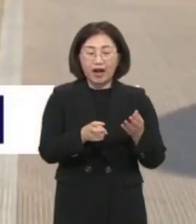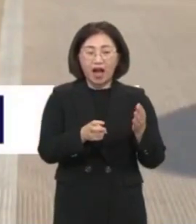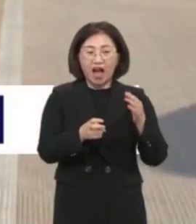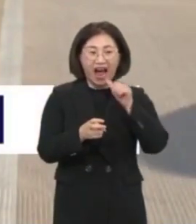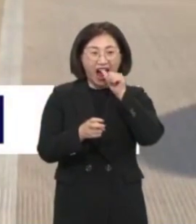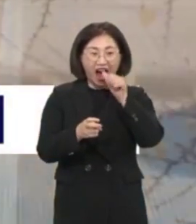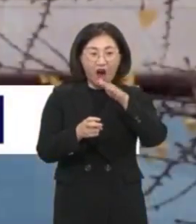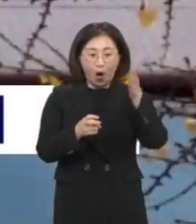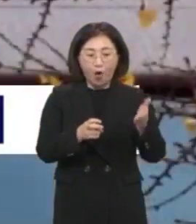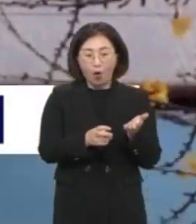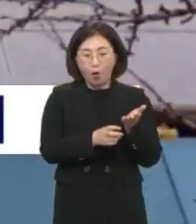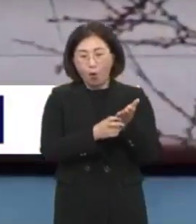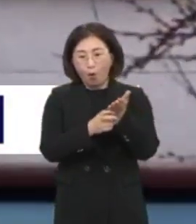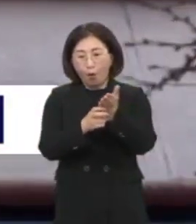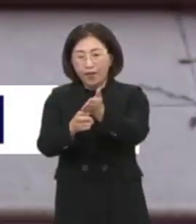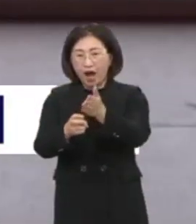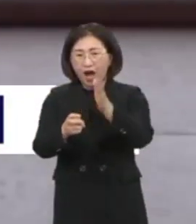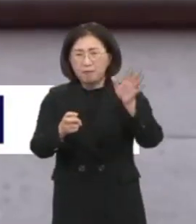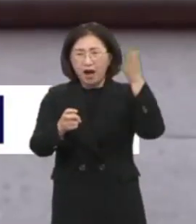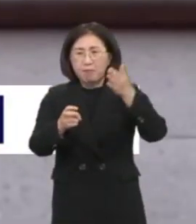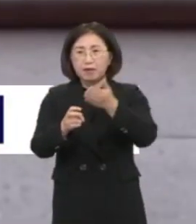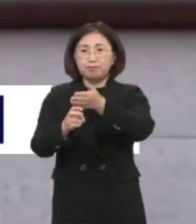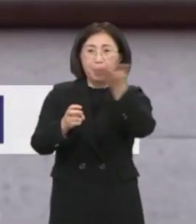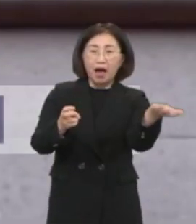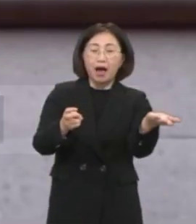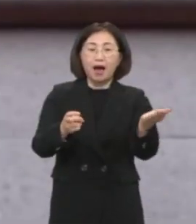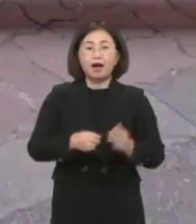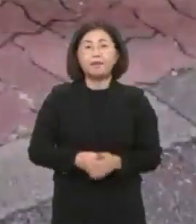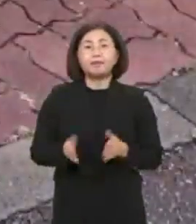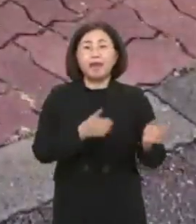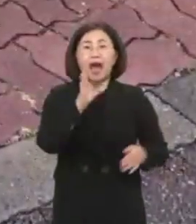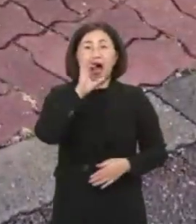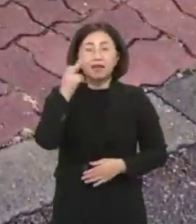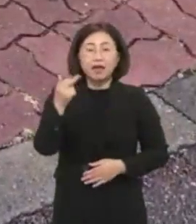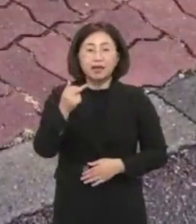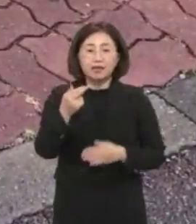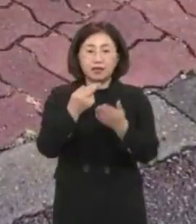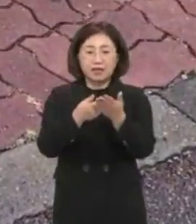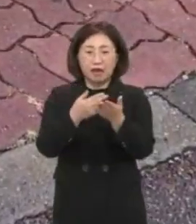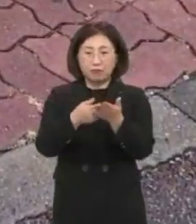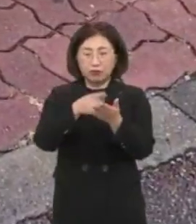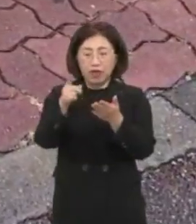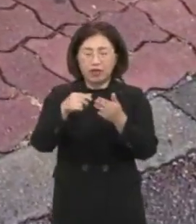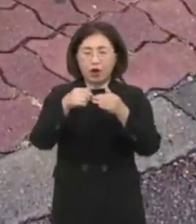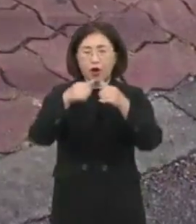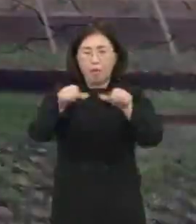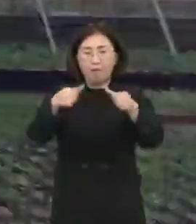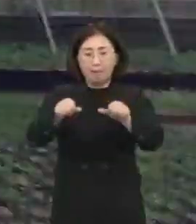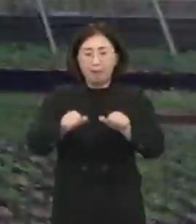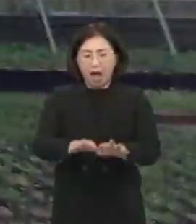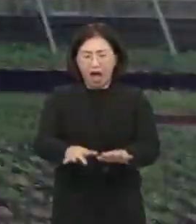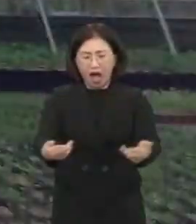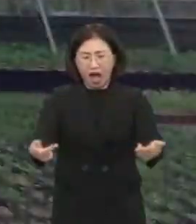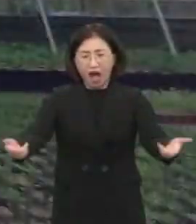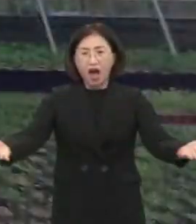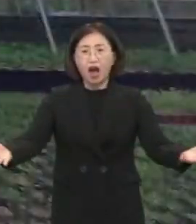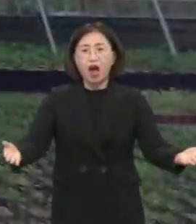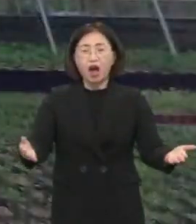컨테이너가 강풍으로 떨어진 겁니다. 아산의 한 건물에선 창문이 깨져 바닥에 유리 파편이 떨어지고